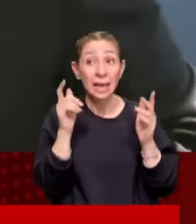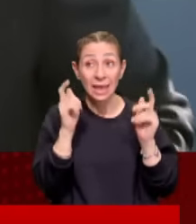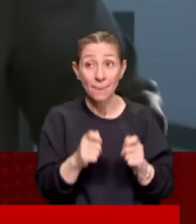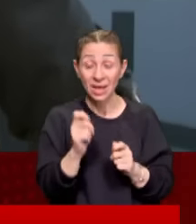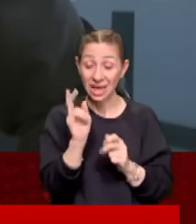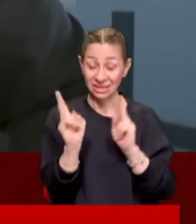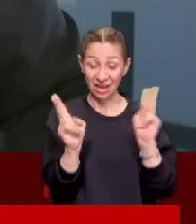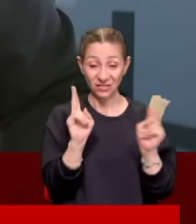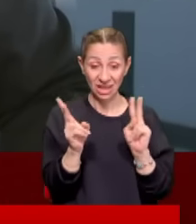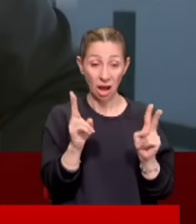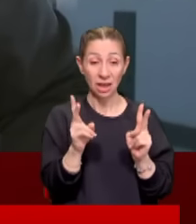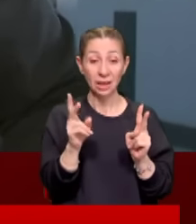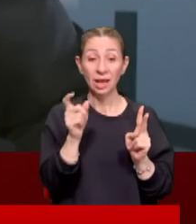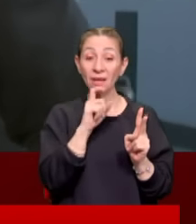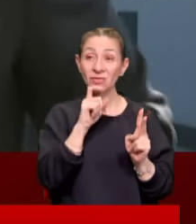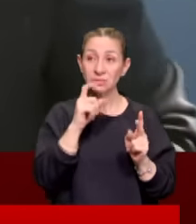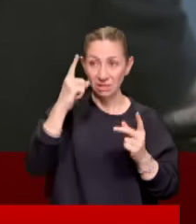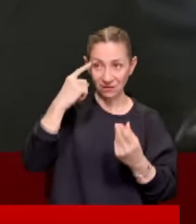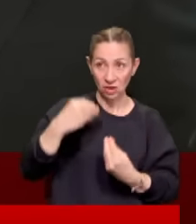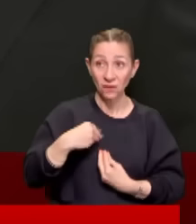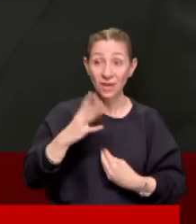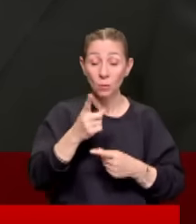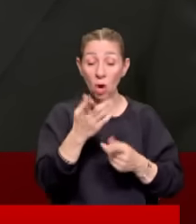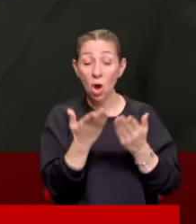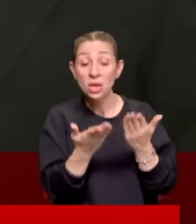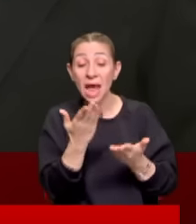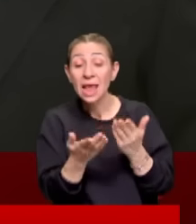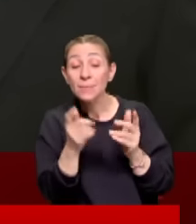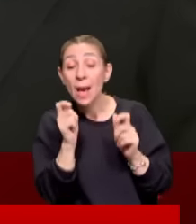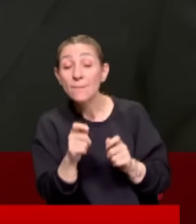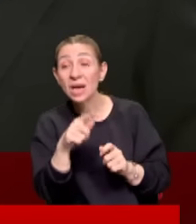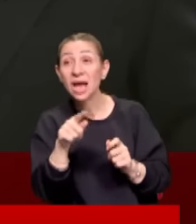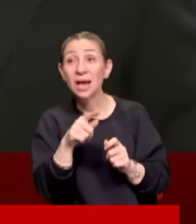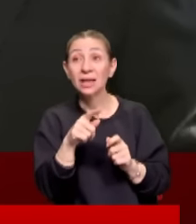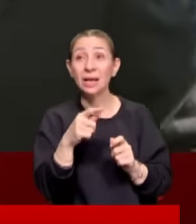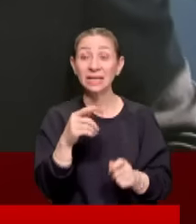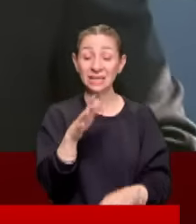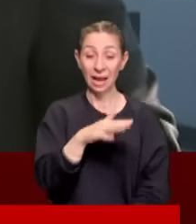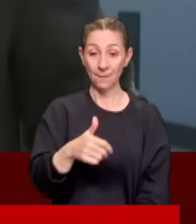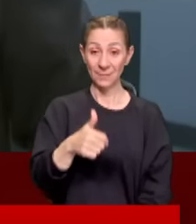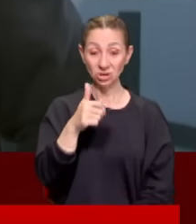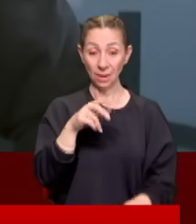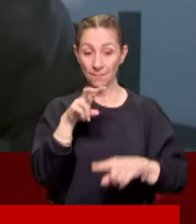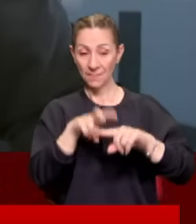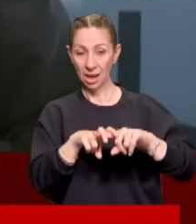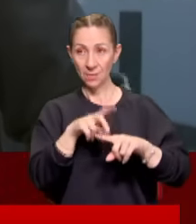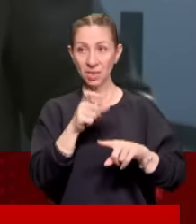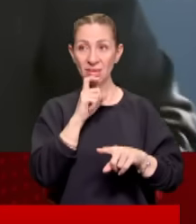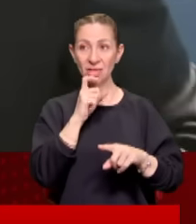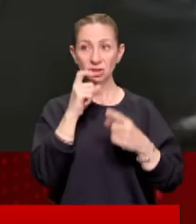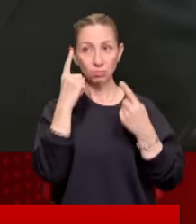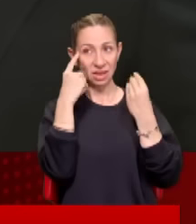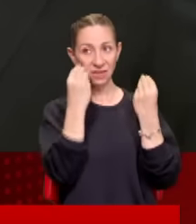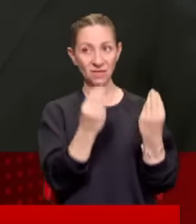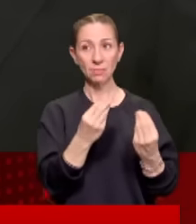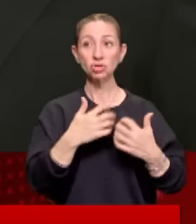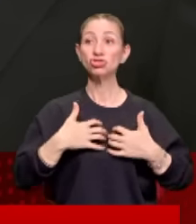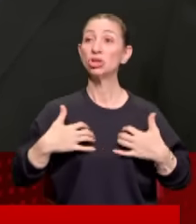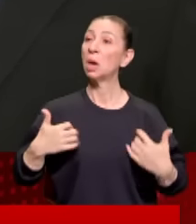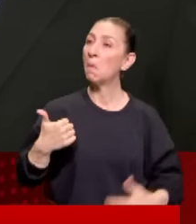yapanlar tarafından ifade ediliyoruz ya da bu ölçümlemeleri yapanlar eliyle genel başkanlık makamı yanlış bilgilendirilme